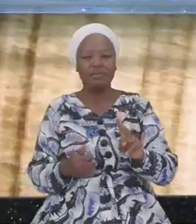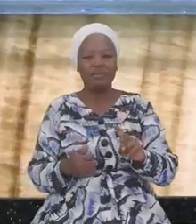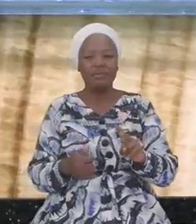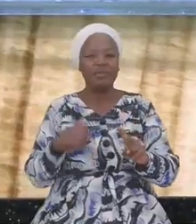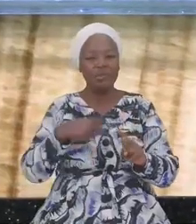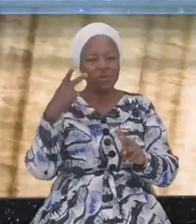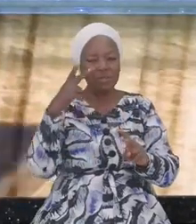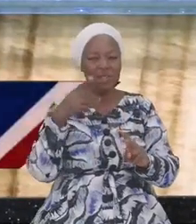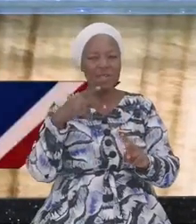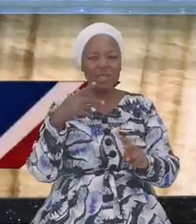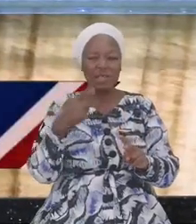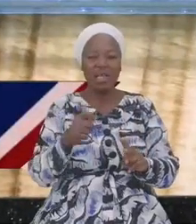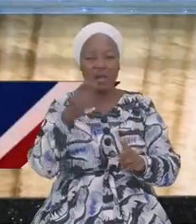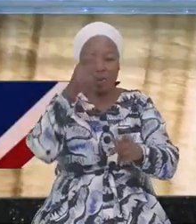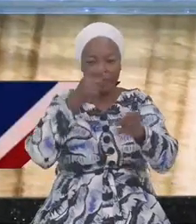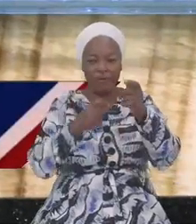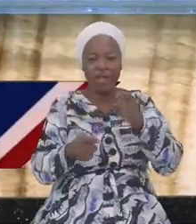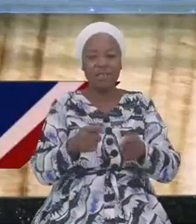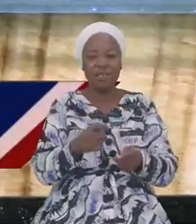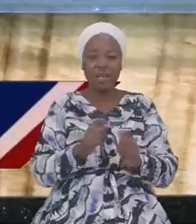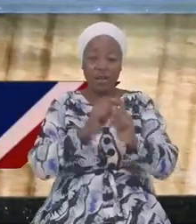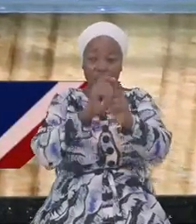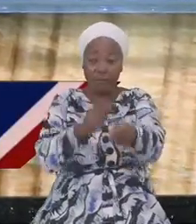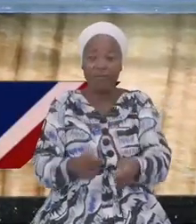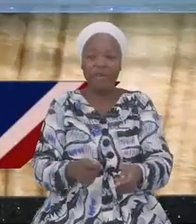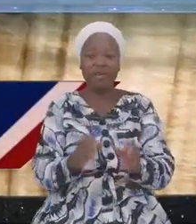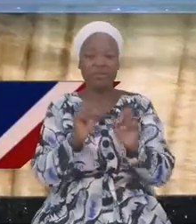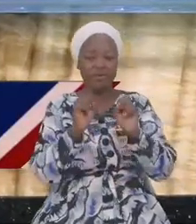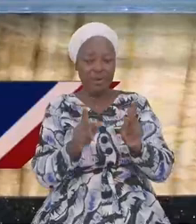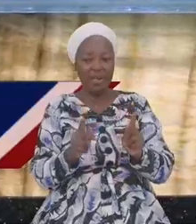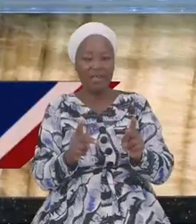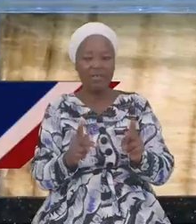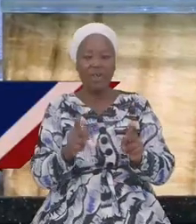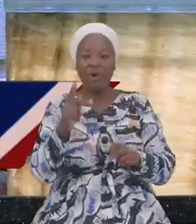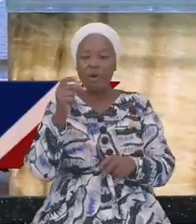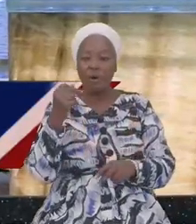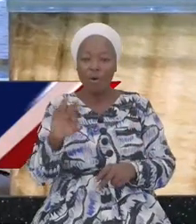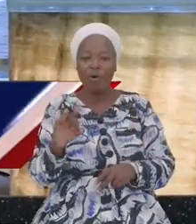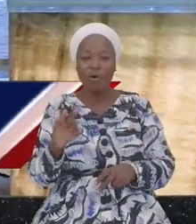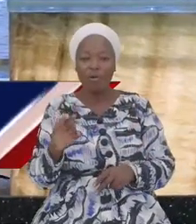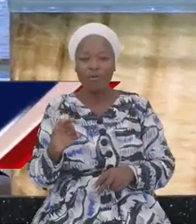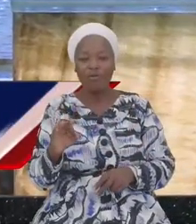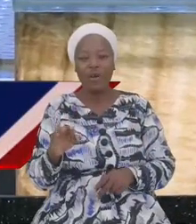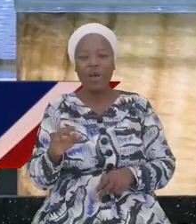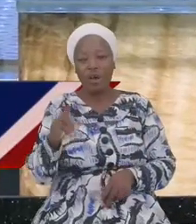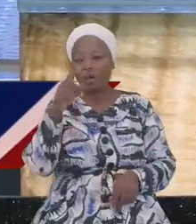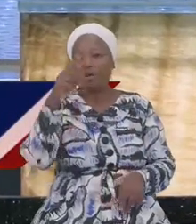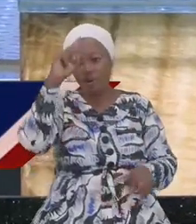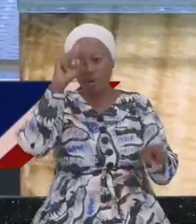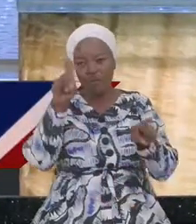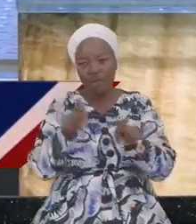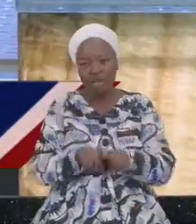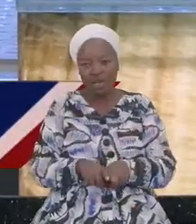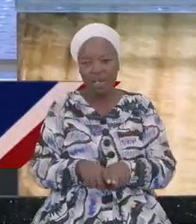le privilège conféré. Le privilège conféré des croyants qui gardent